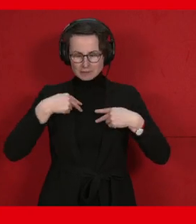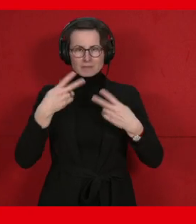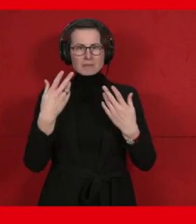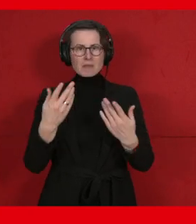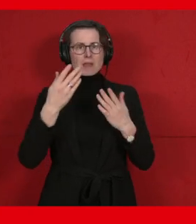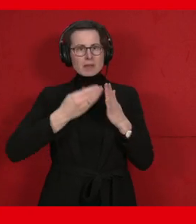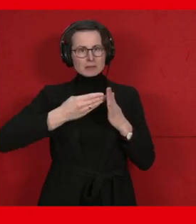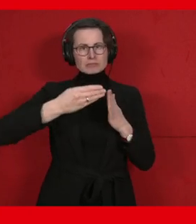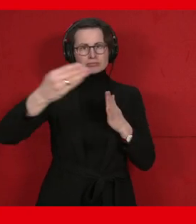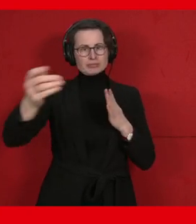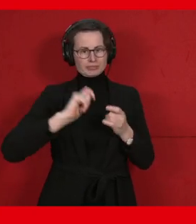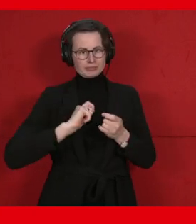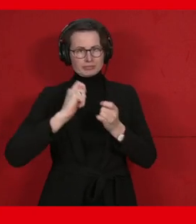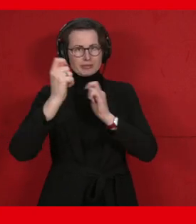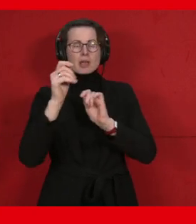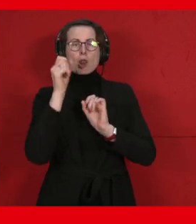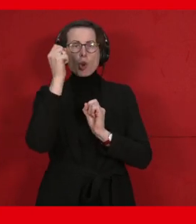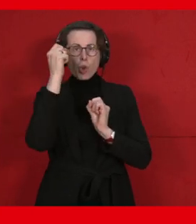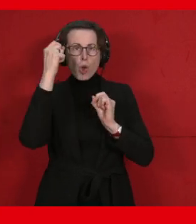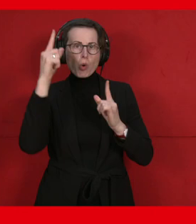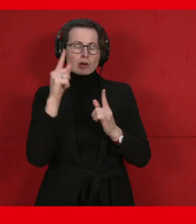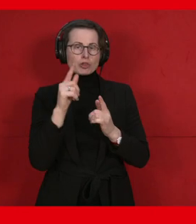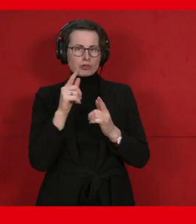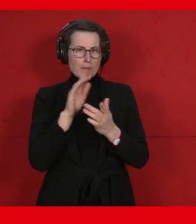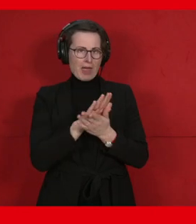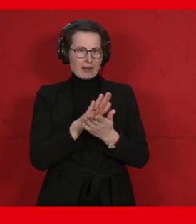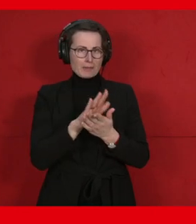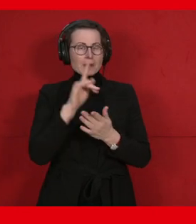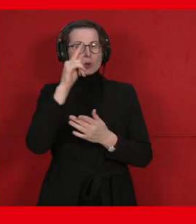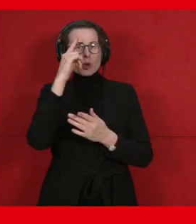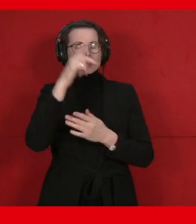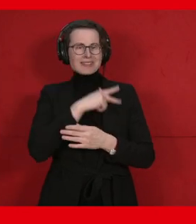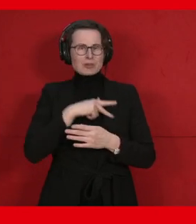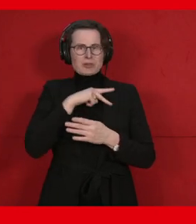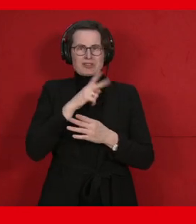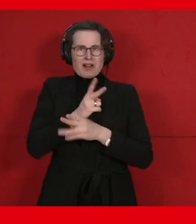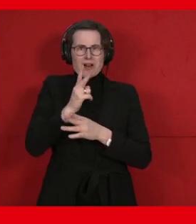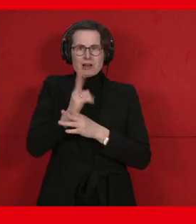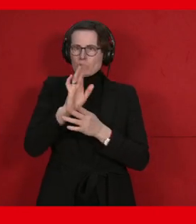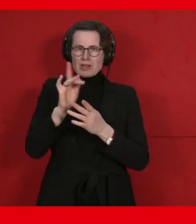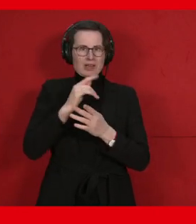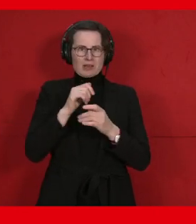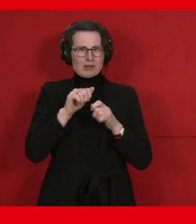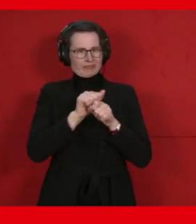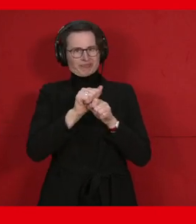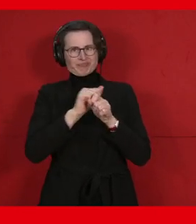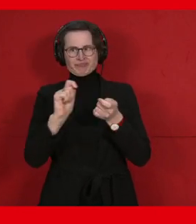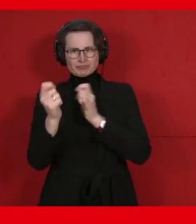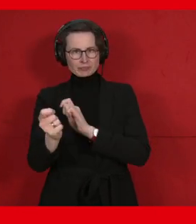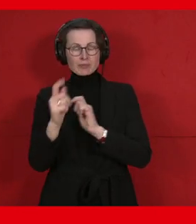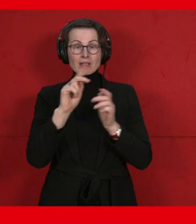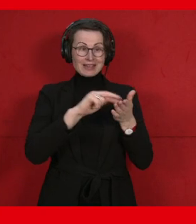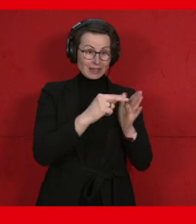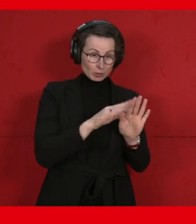vorne logisch bleibt, damit das Ganze nach vorne sozial bleibt und natürlich auch, was die Investitionen und Technologien anbelangt,